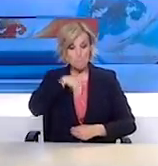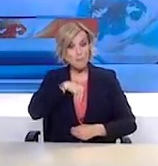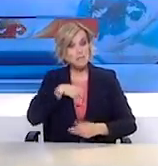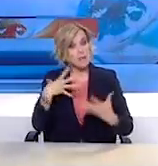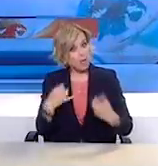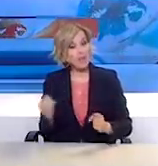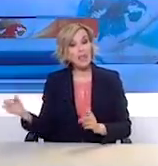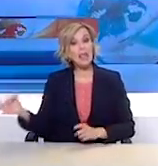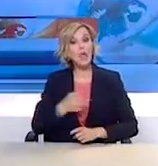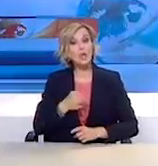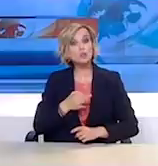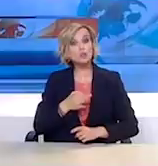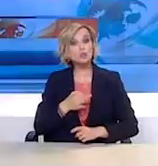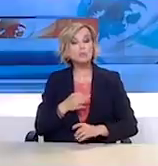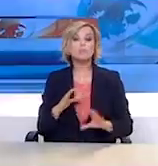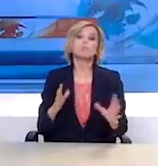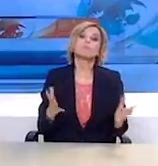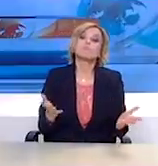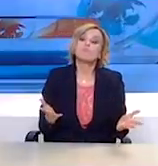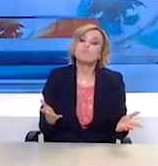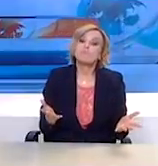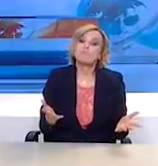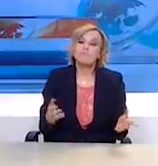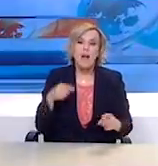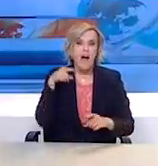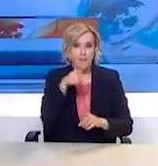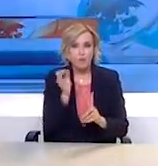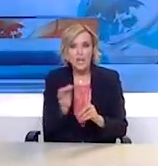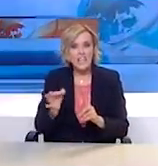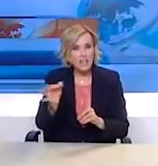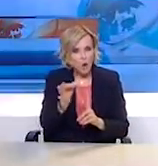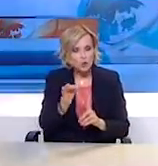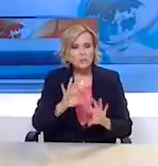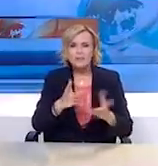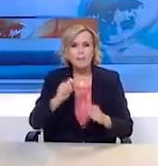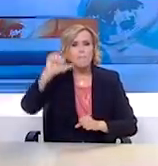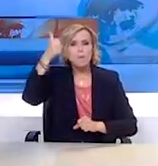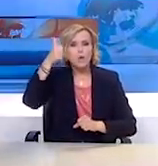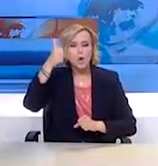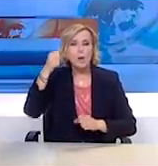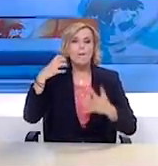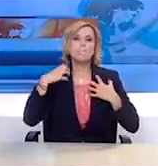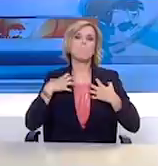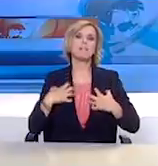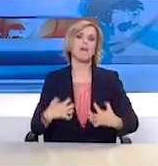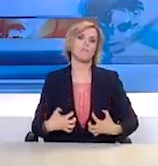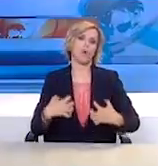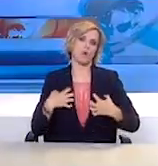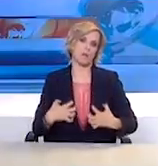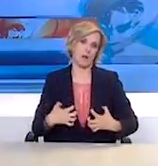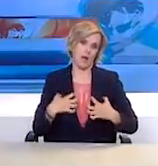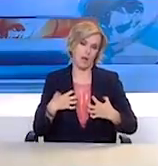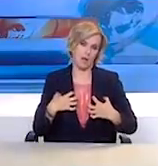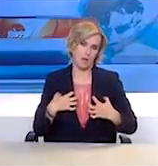του ιού, οι περισσότεροι δεν έχουν πνευμονία. Είναι ένας ιός που κατεξοχήν προκαλεί πνευμονία. Ελάχιστα περιστατικά μπορεί να ανεβρεθούν